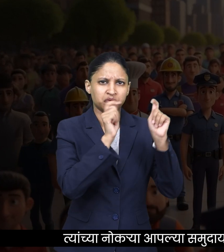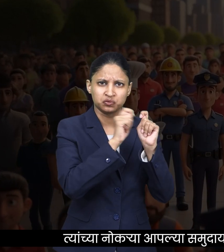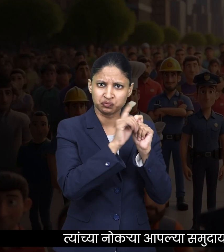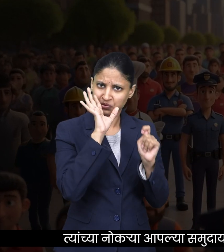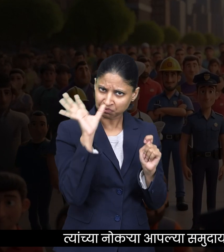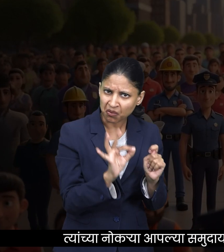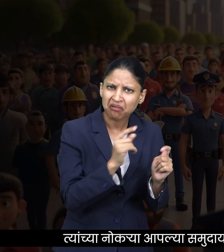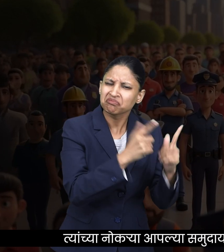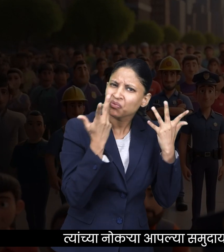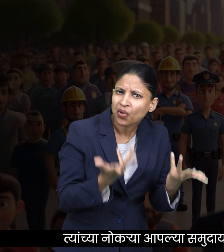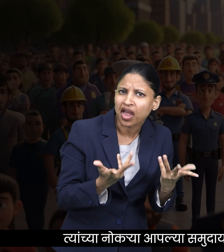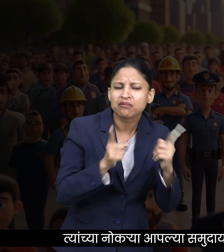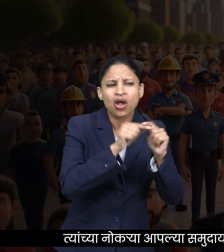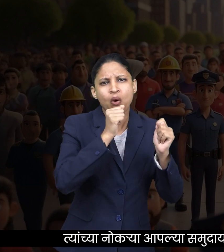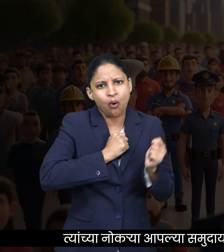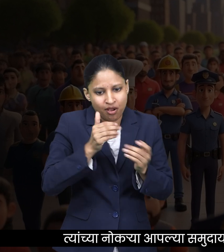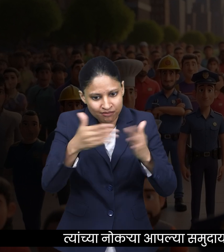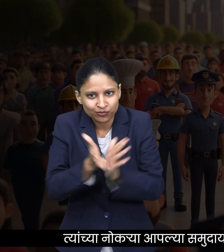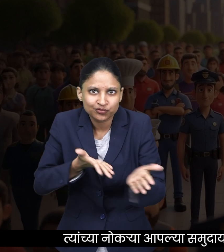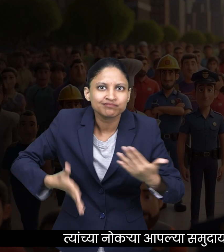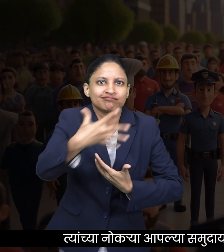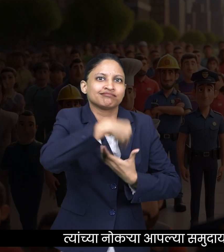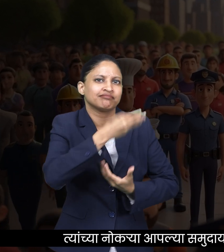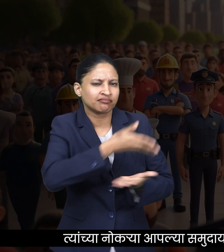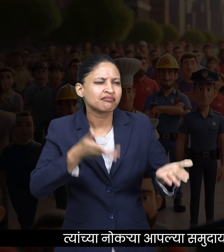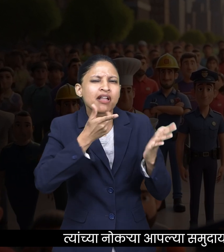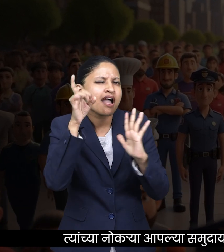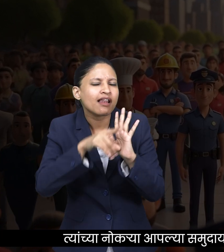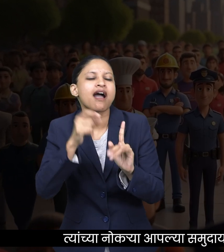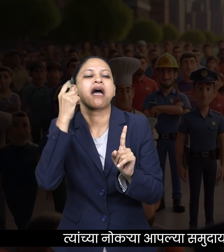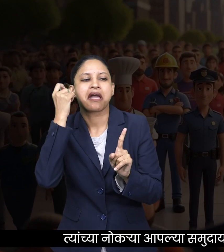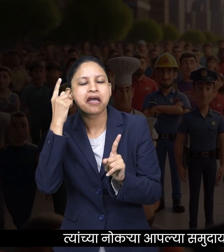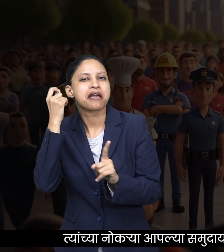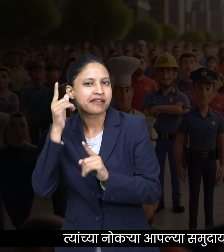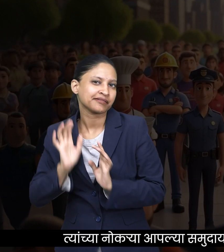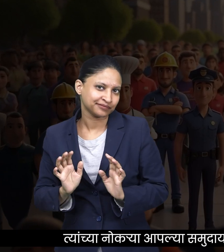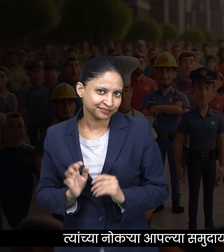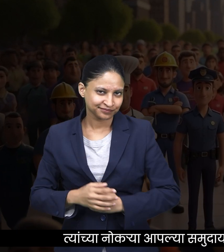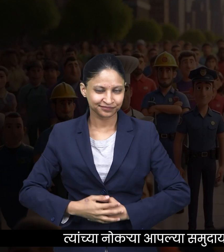त्यांच्या नोकऱ्या आपल्या समुदायासाठी का महत्त्वाच्या आहेत ते समजून घ्या.